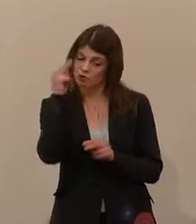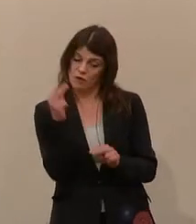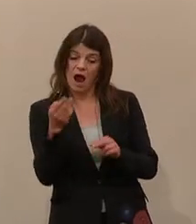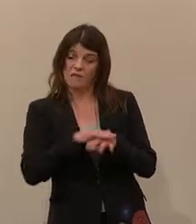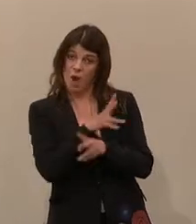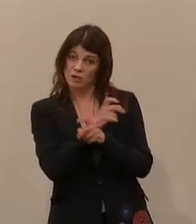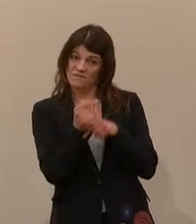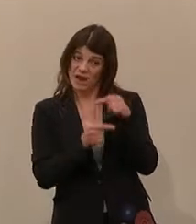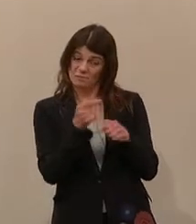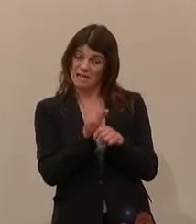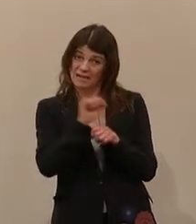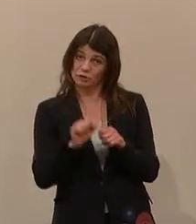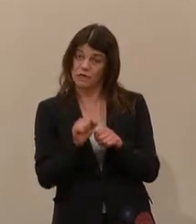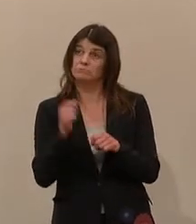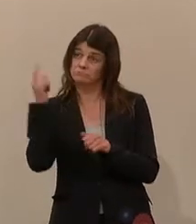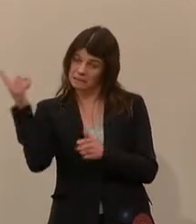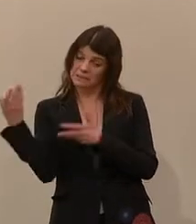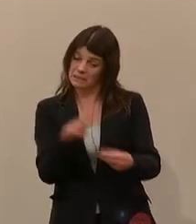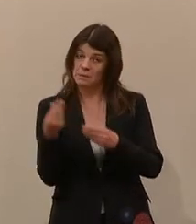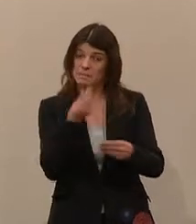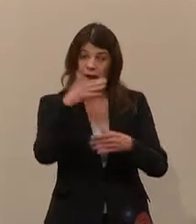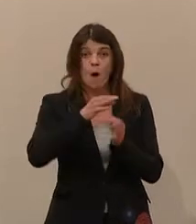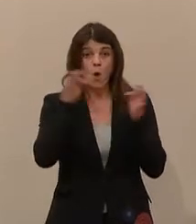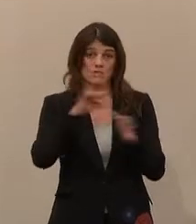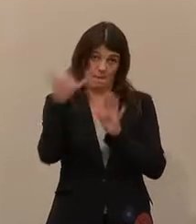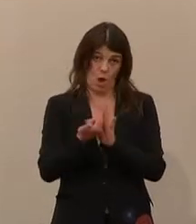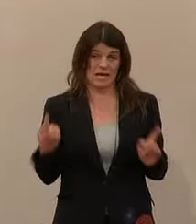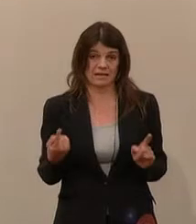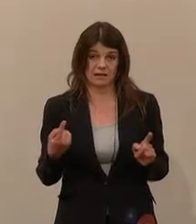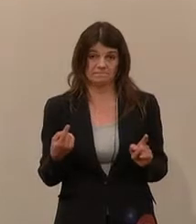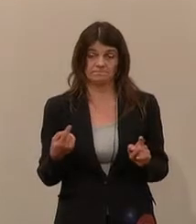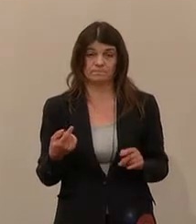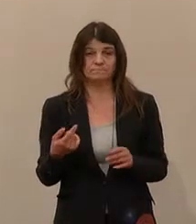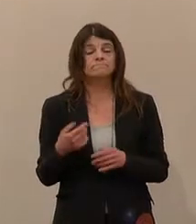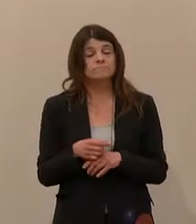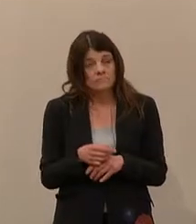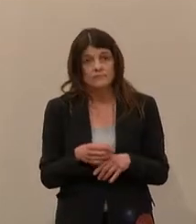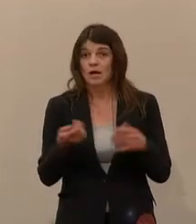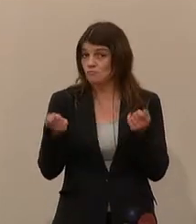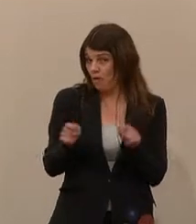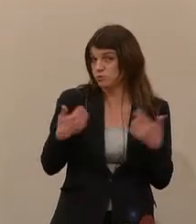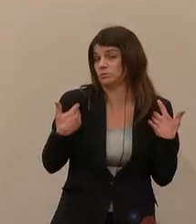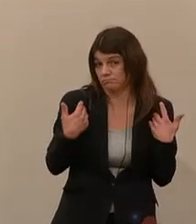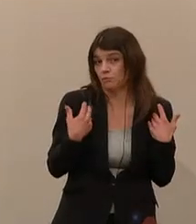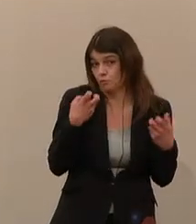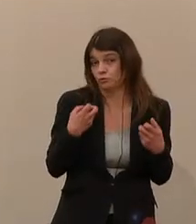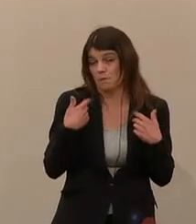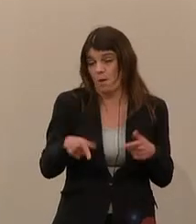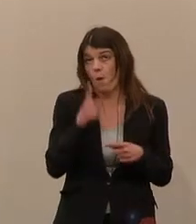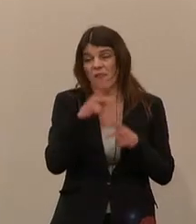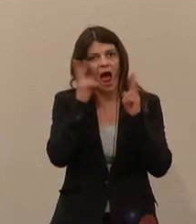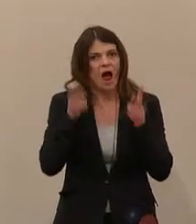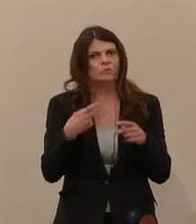Agency vermehrt große Projekte zur Verfügung stellt. Ich möchte schließen. Ich würde mir wünschen, dass wir hier im Hohen Haus